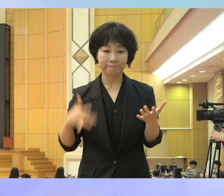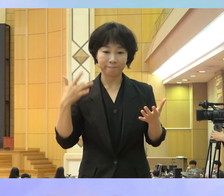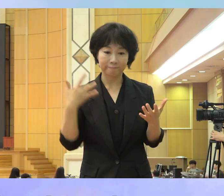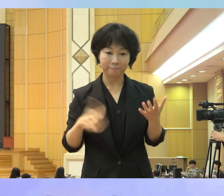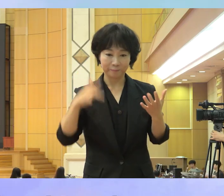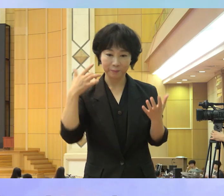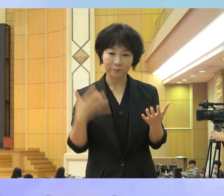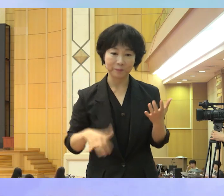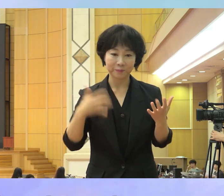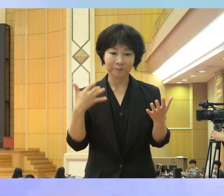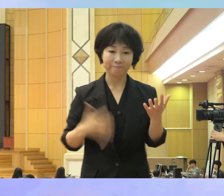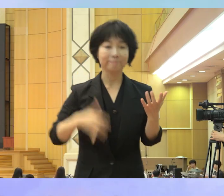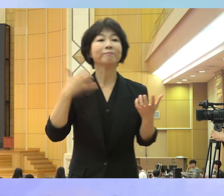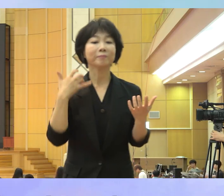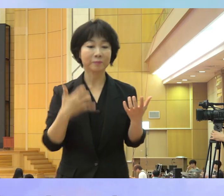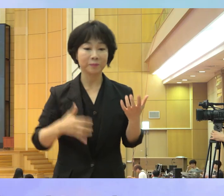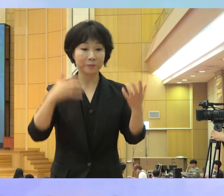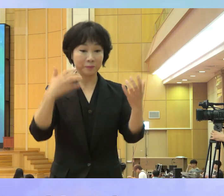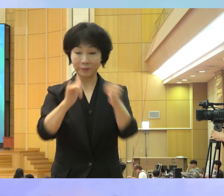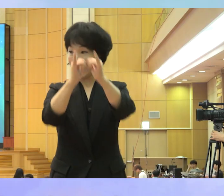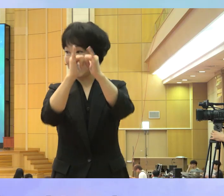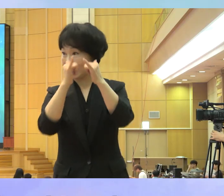찬양합니다. 사람을 보며